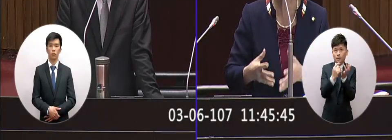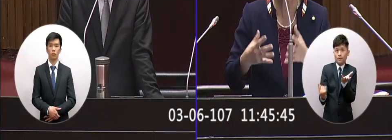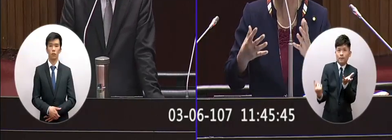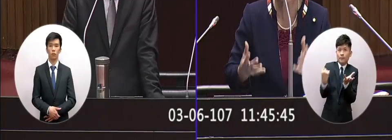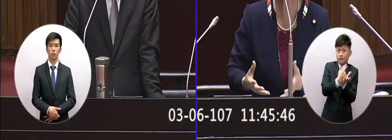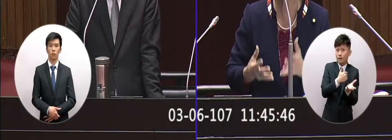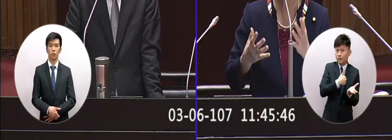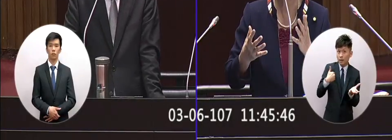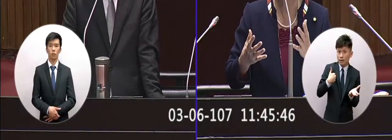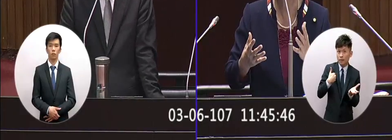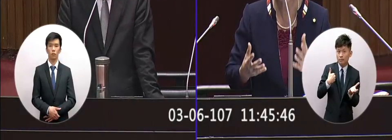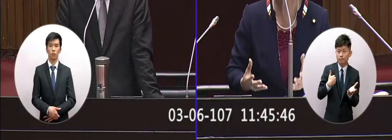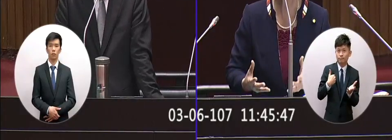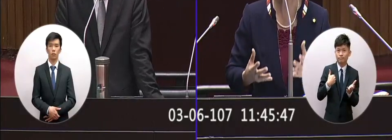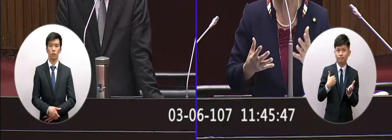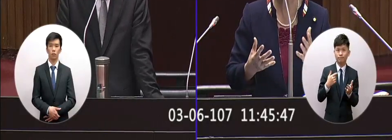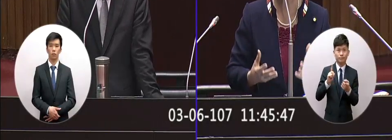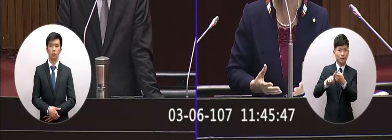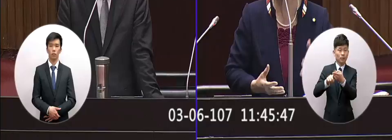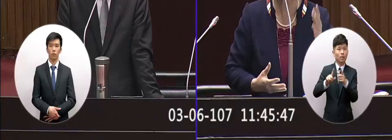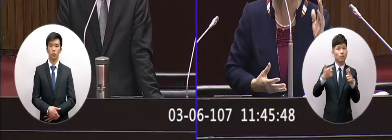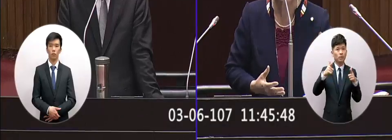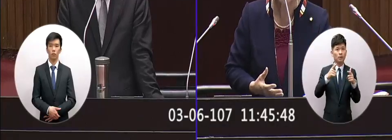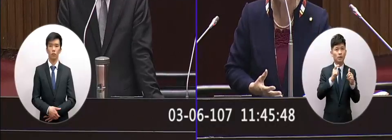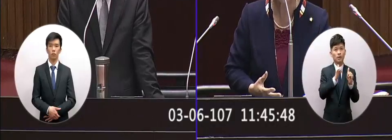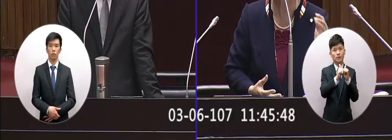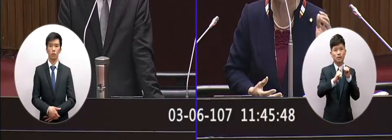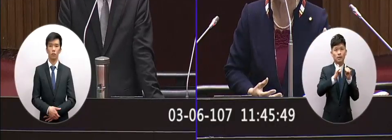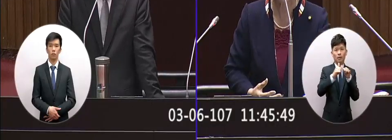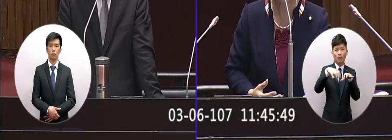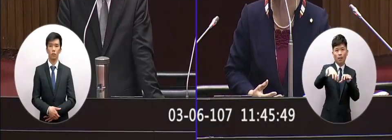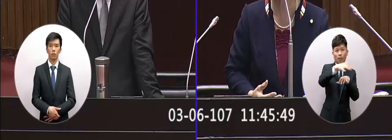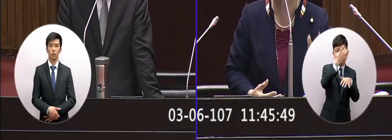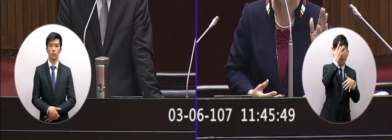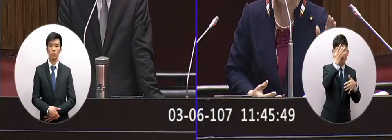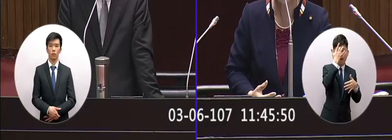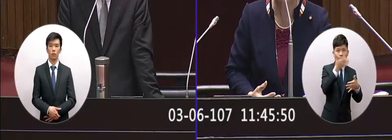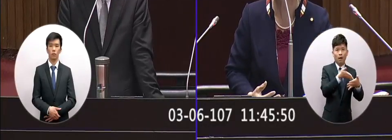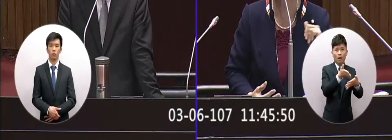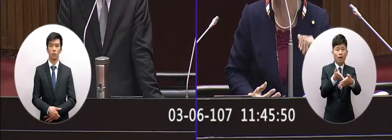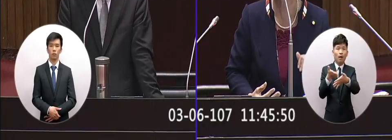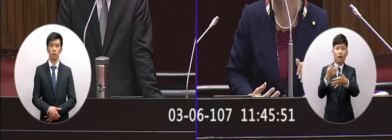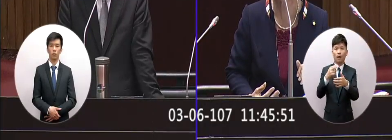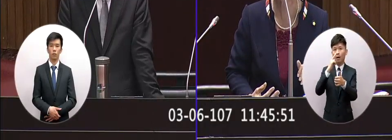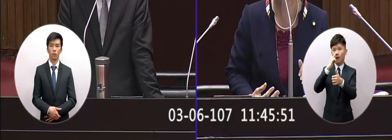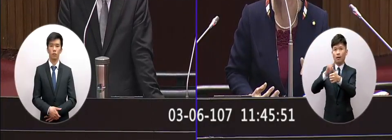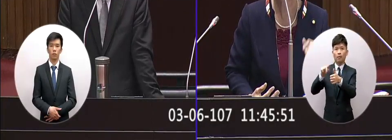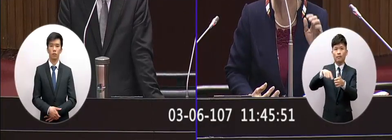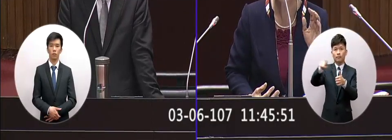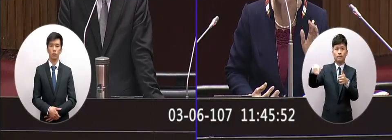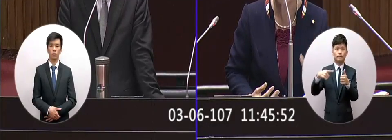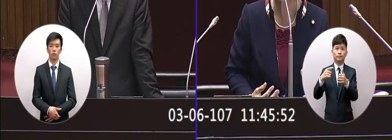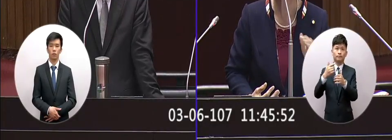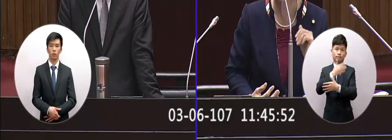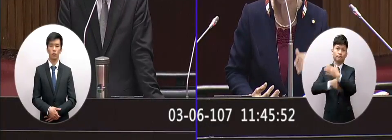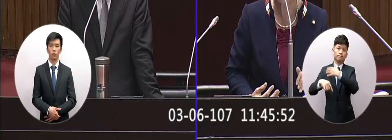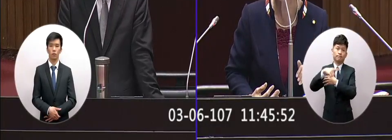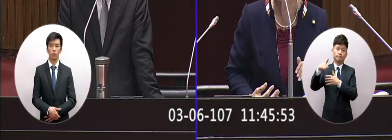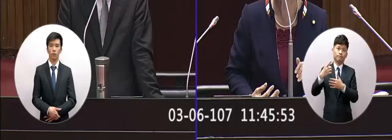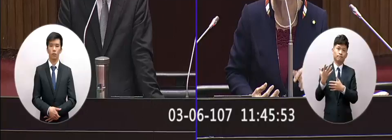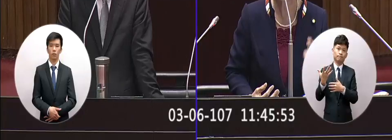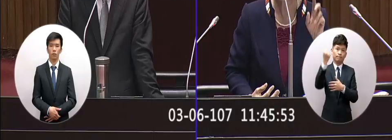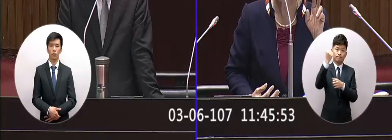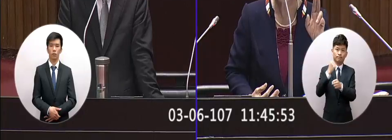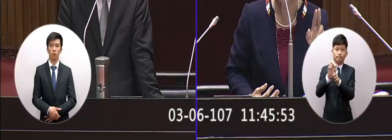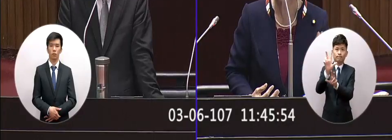不是制造一个所谓的有障碍的社会，让这些人他的人权被剥夺，让他的行为没有行为能力。所以在这里就牵